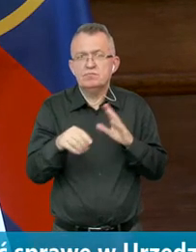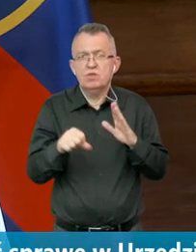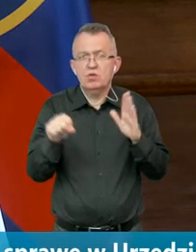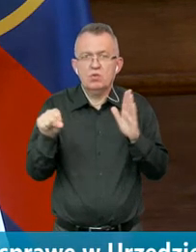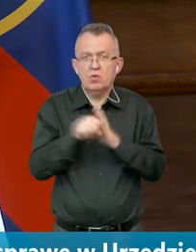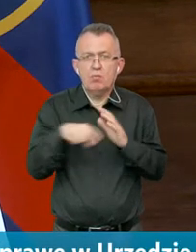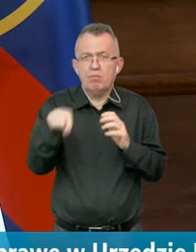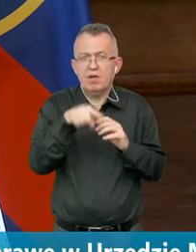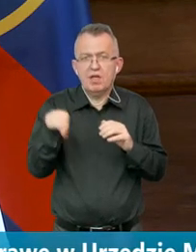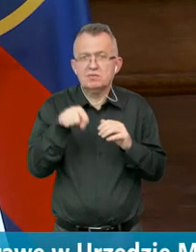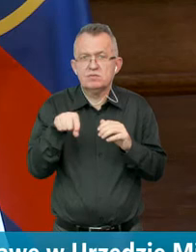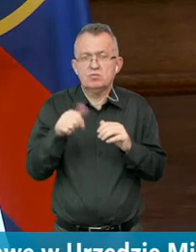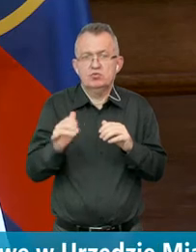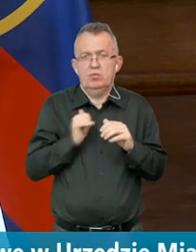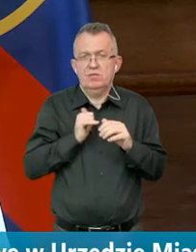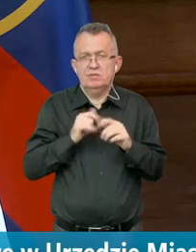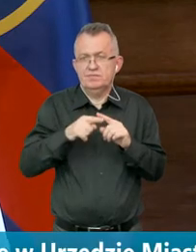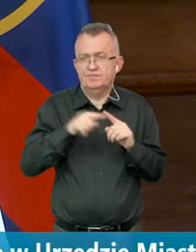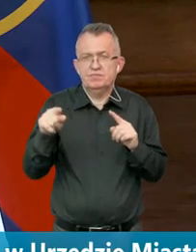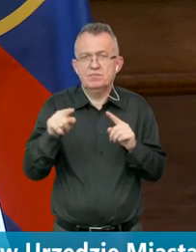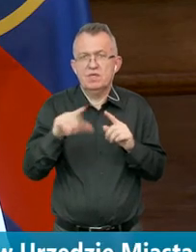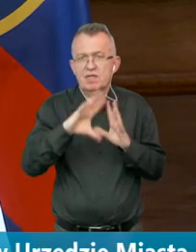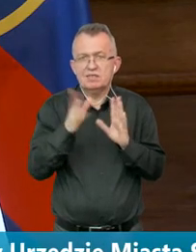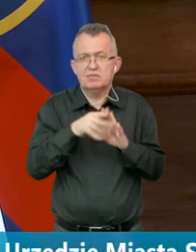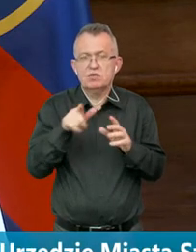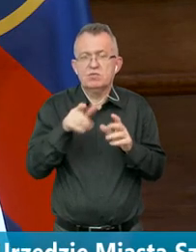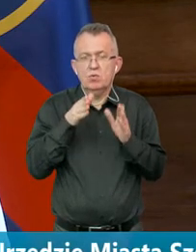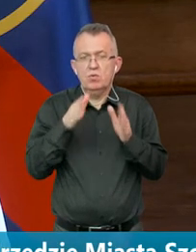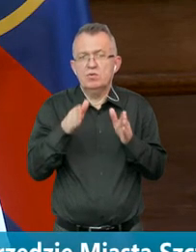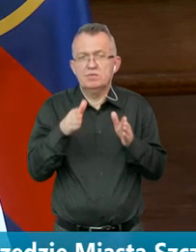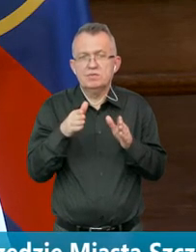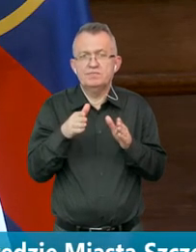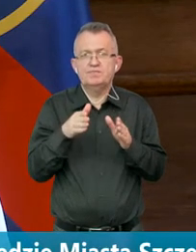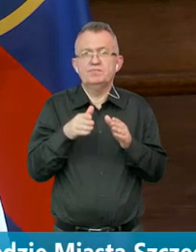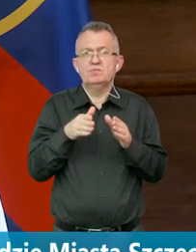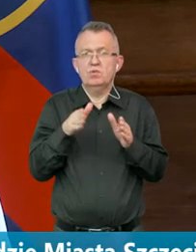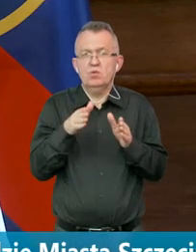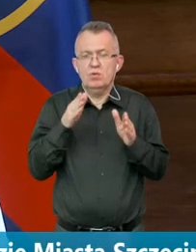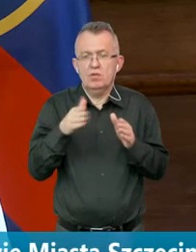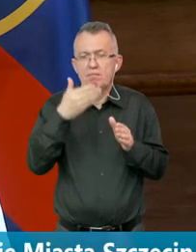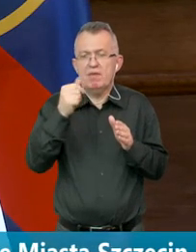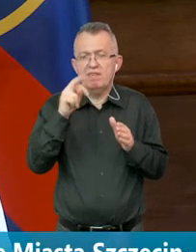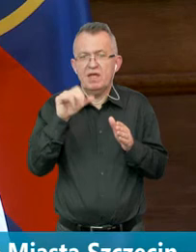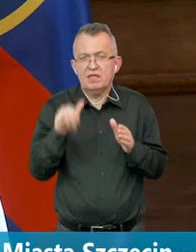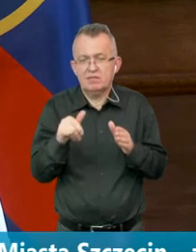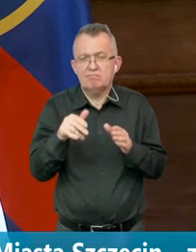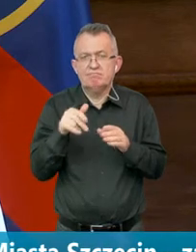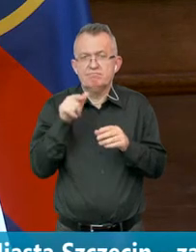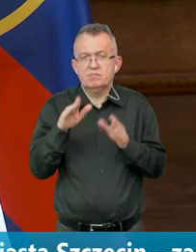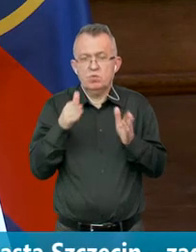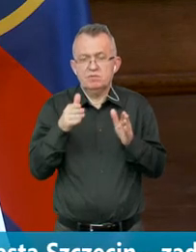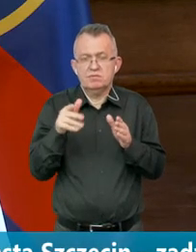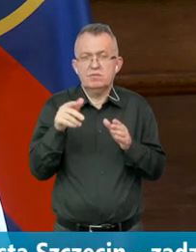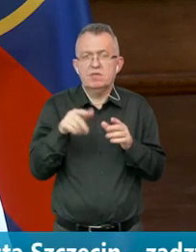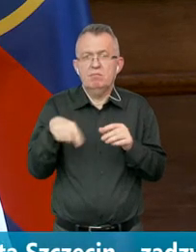plac Żołnierza, łącznie z tym, co się w tej chwili dzieje na ulicy Matejki choćby,